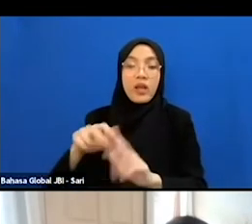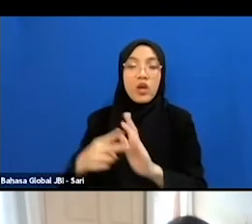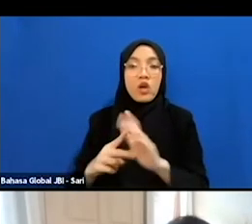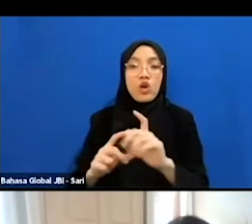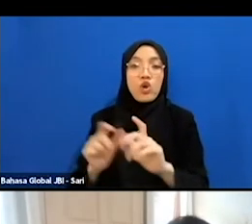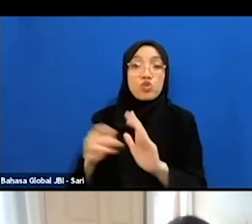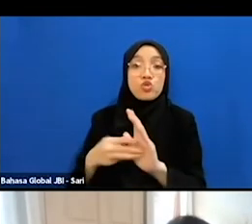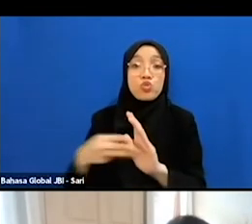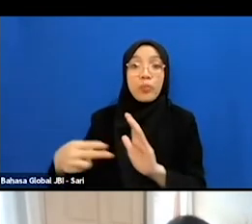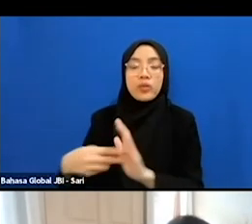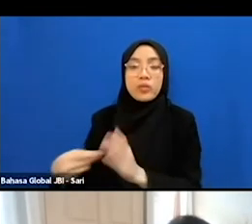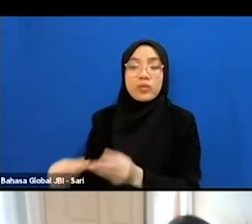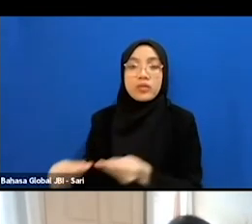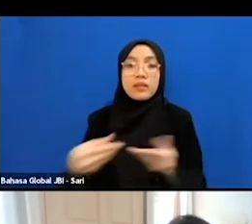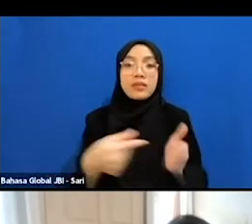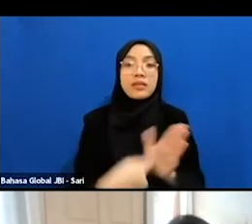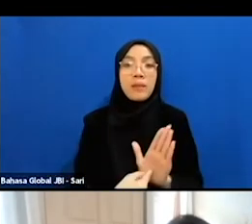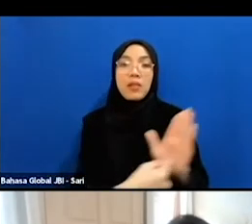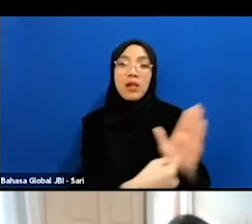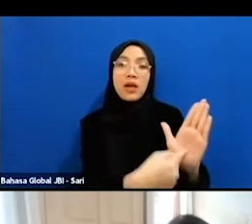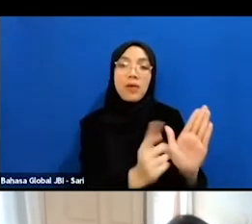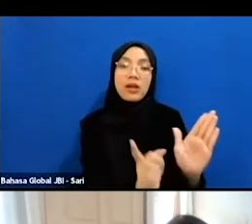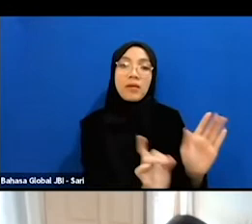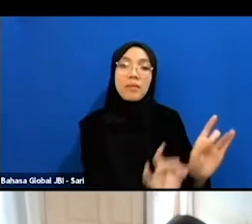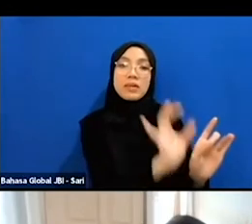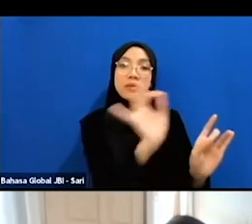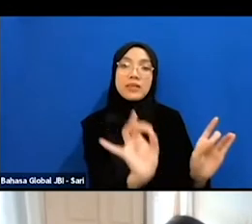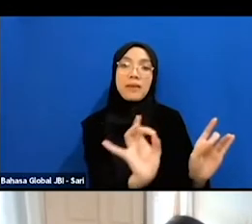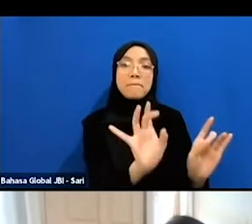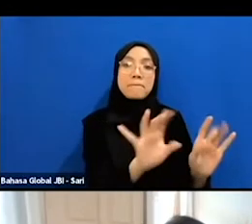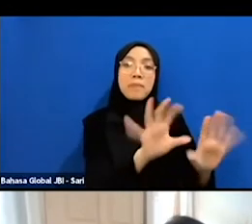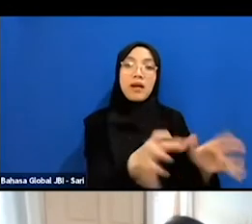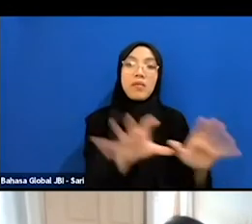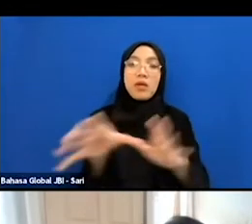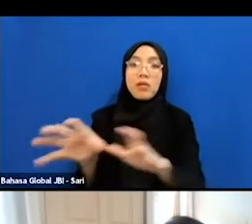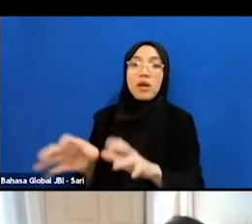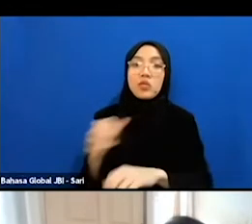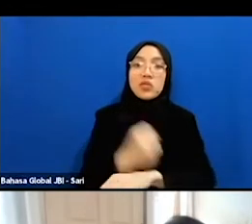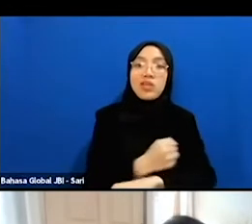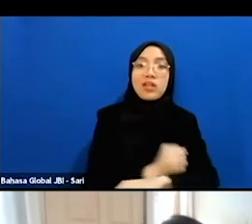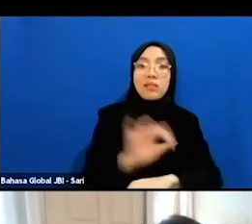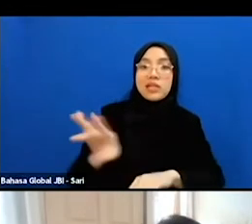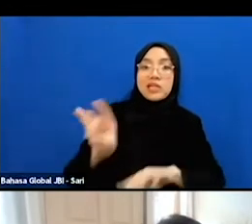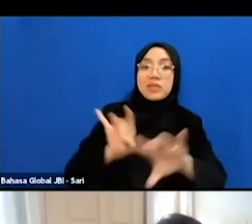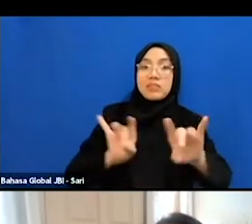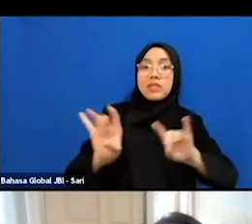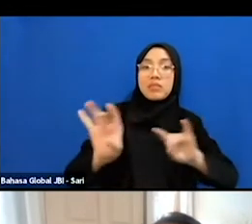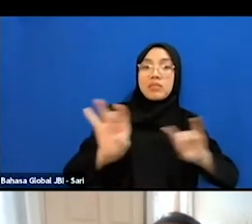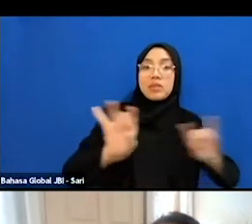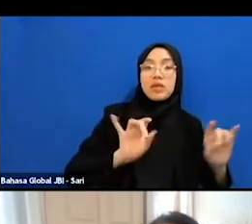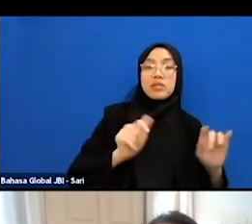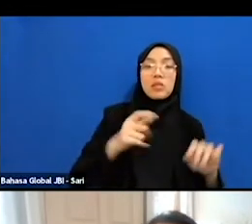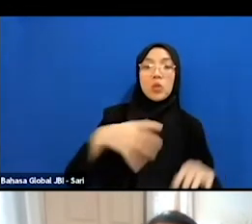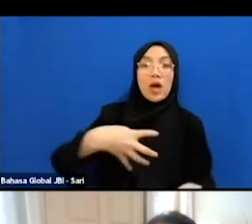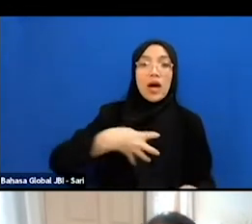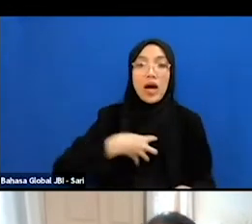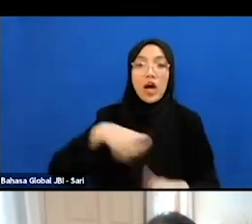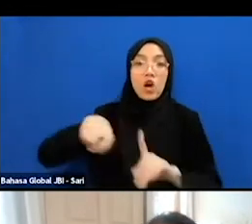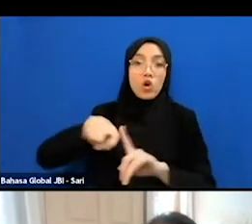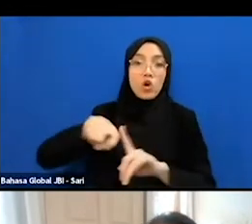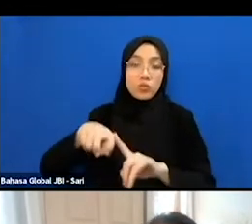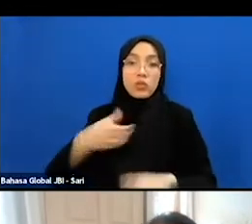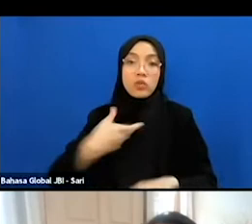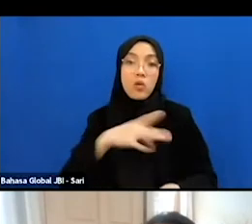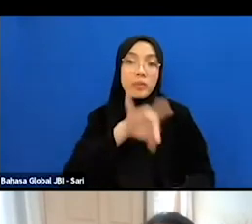disajikan berbagai pilihan karena memang itu adalah salah satu hak-hak konsumen adalah hak untuk